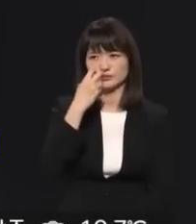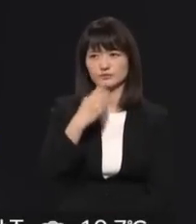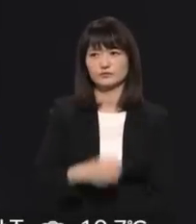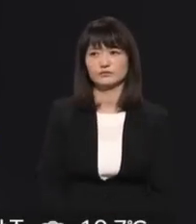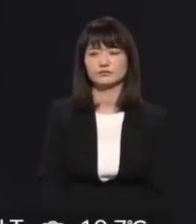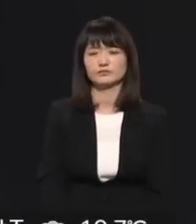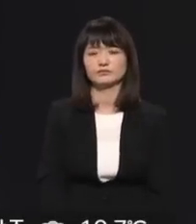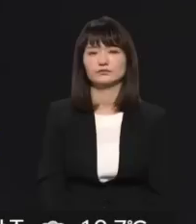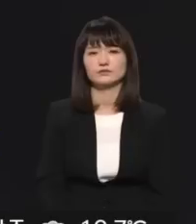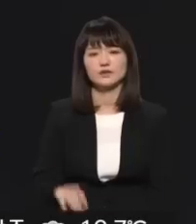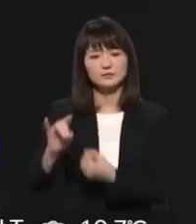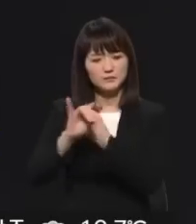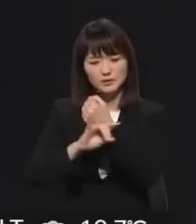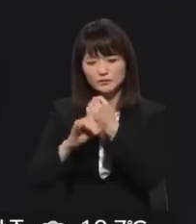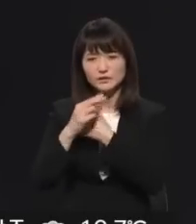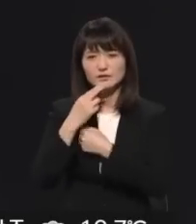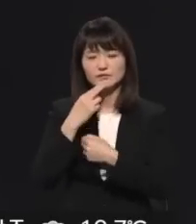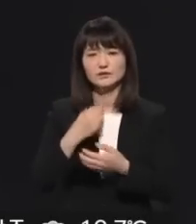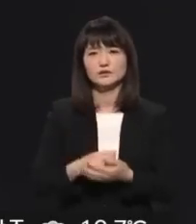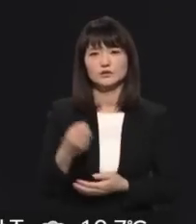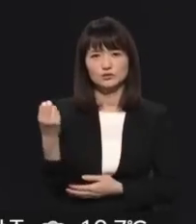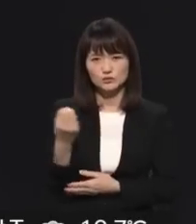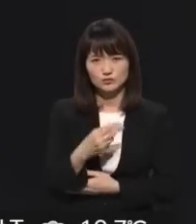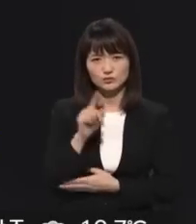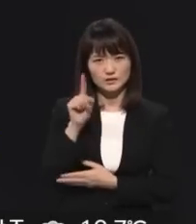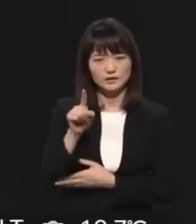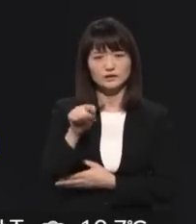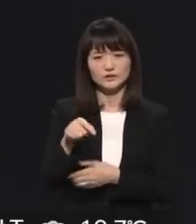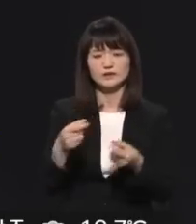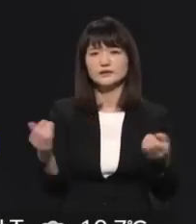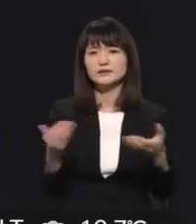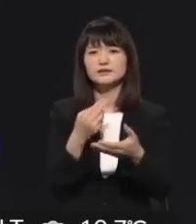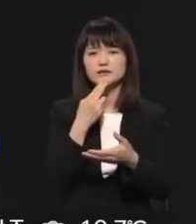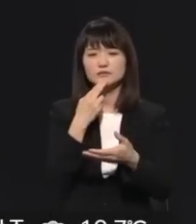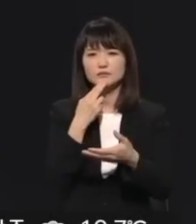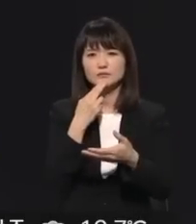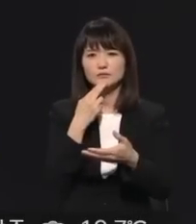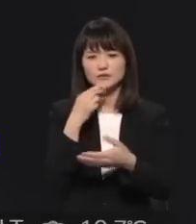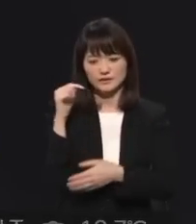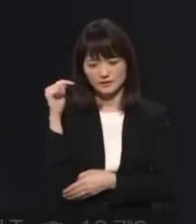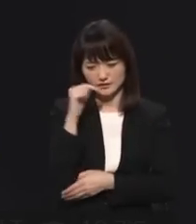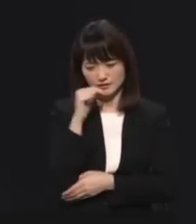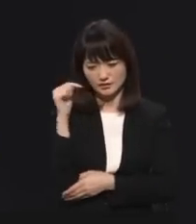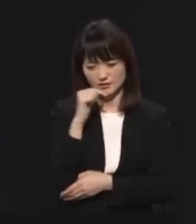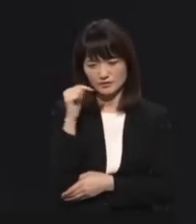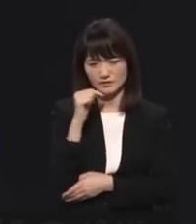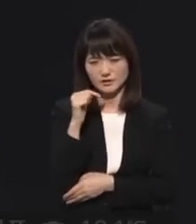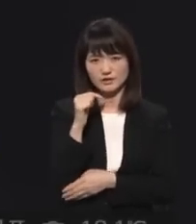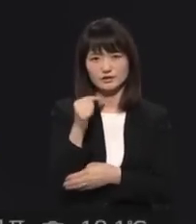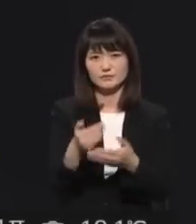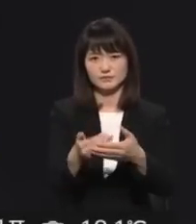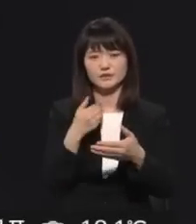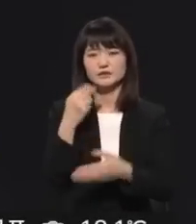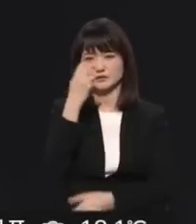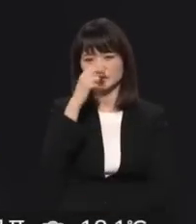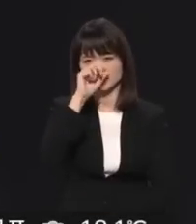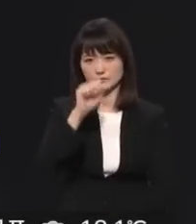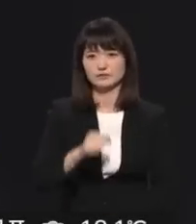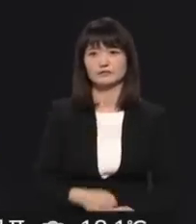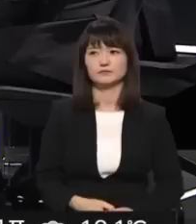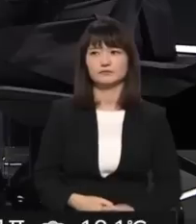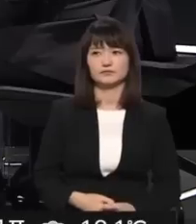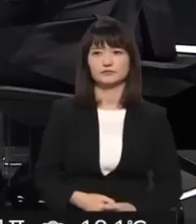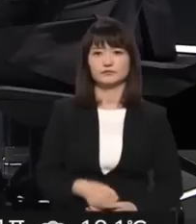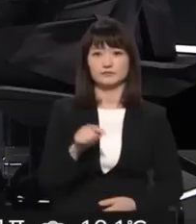변명의 예. 여지가 없다 생각하고 두 번 다시 이런 일이 일어나지 않기 위한 조치들을 순차적으로 진행하면 좋겠습니다. 그날 12시가 되기